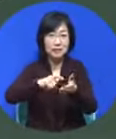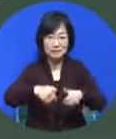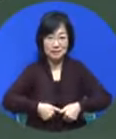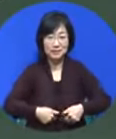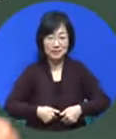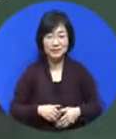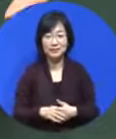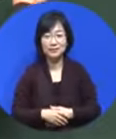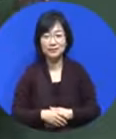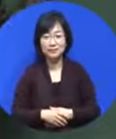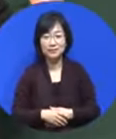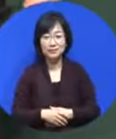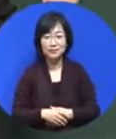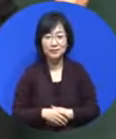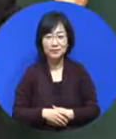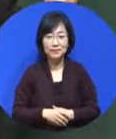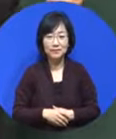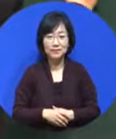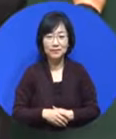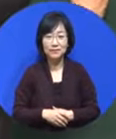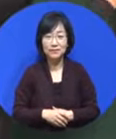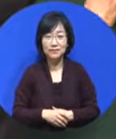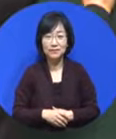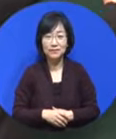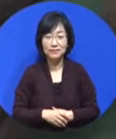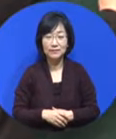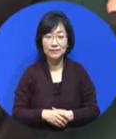돼요 이때부터 오는게